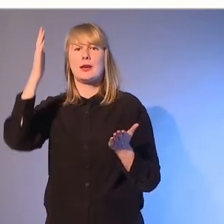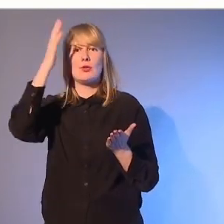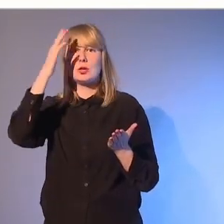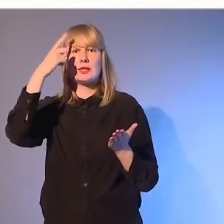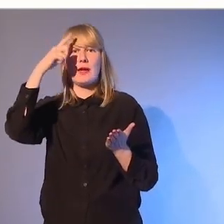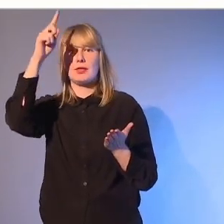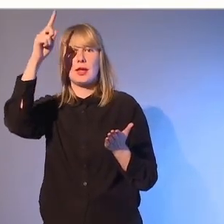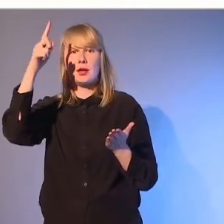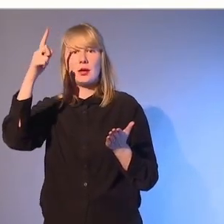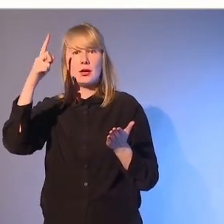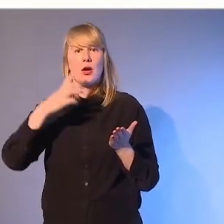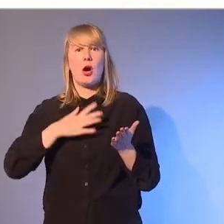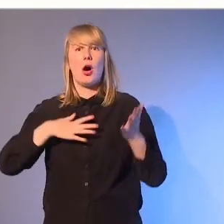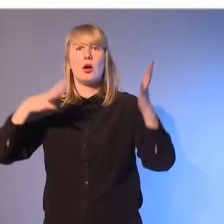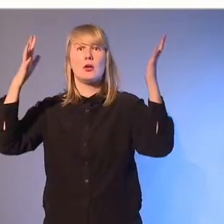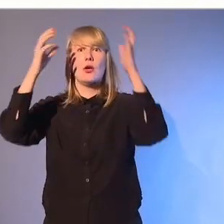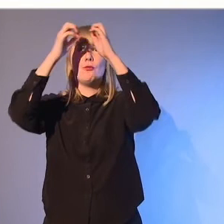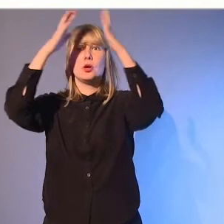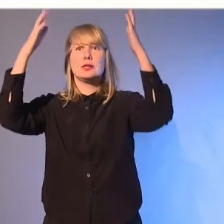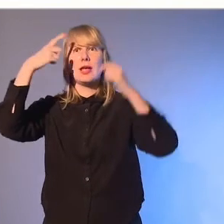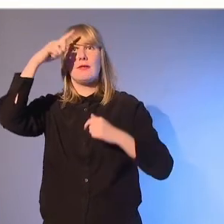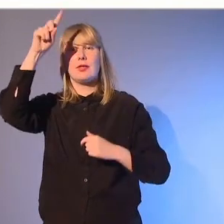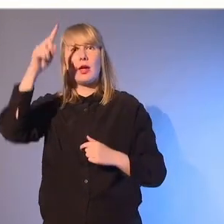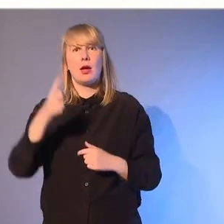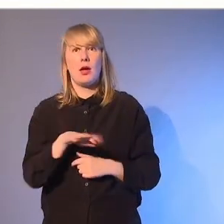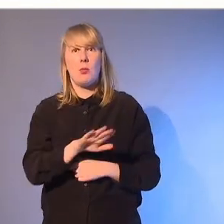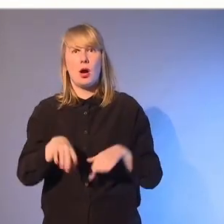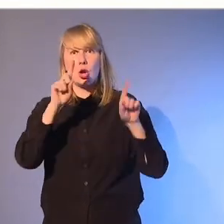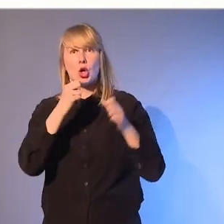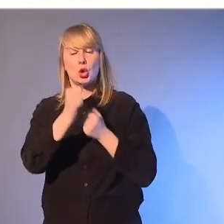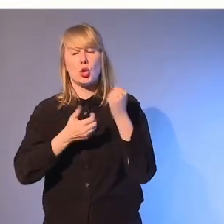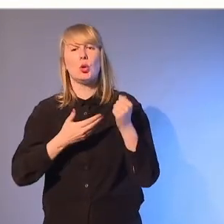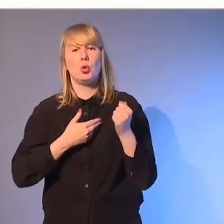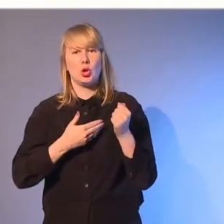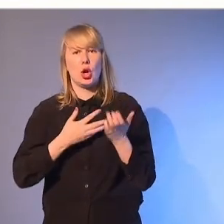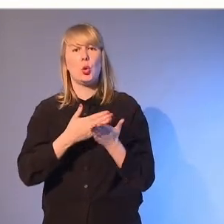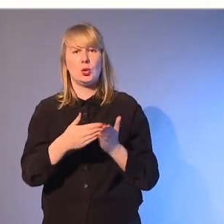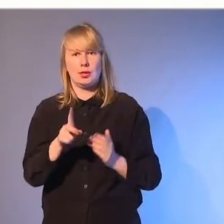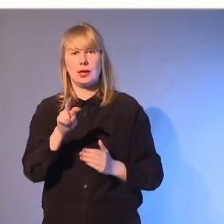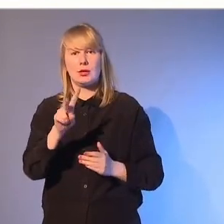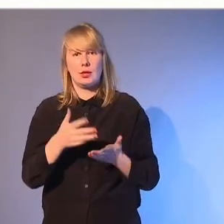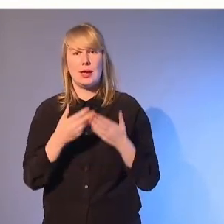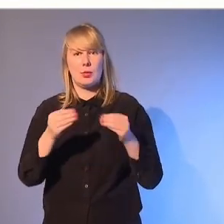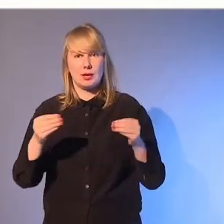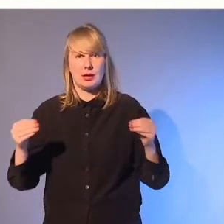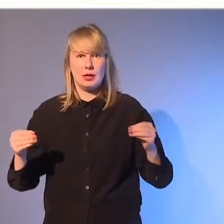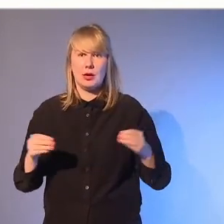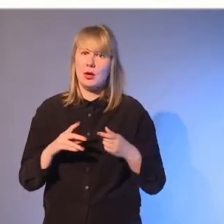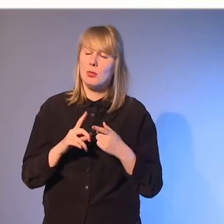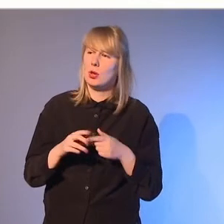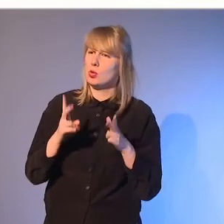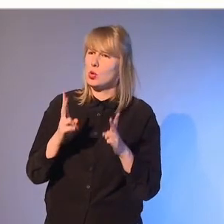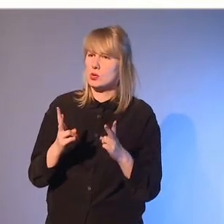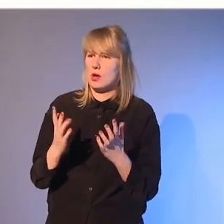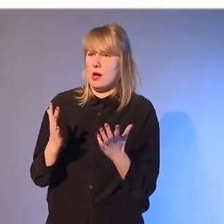på forestillingsevne, hva unger kan gjøre uten digitale hjelpemidler, og det er også mangel på forestillingsevne, hva det